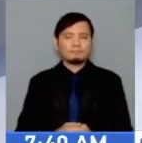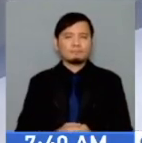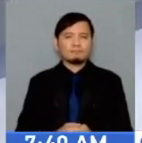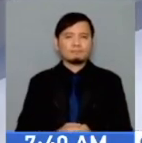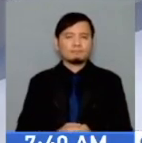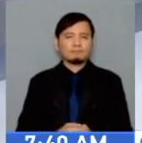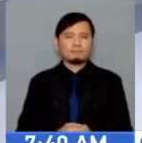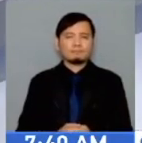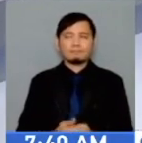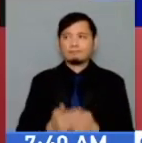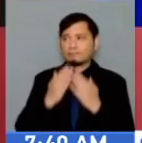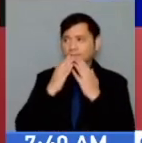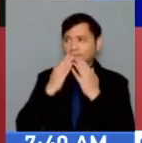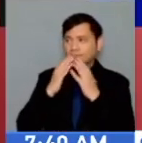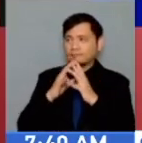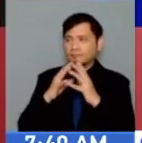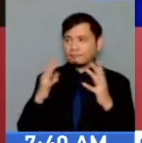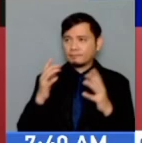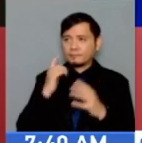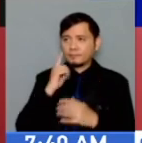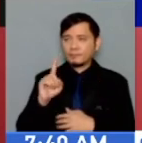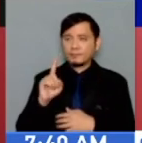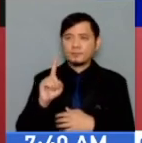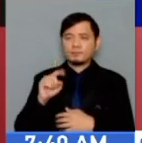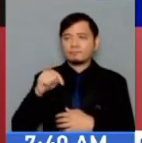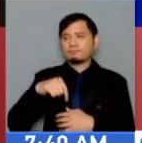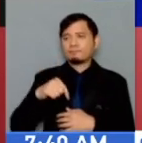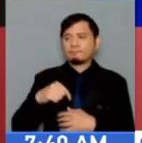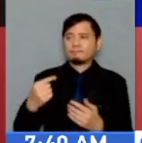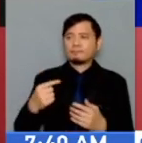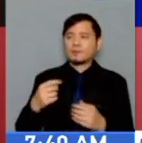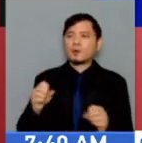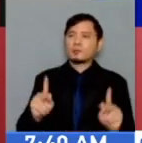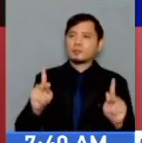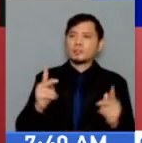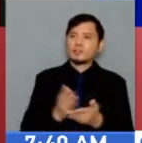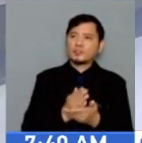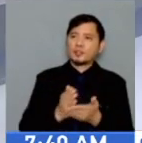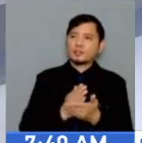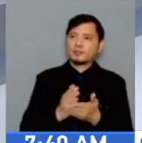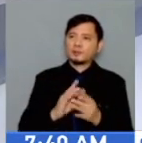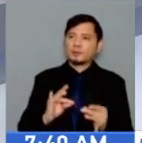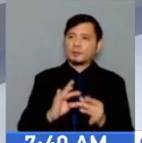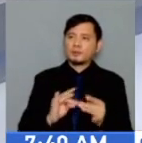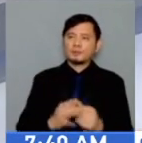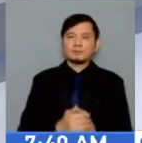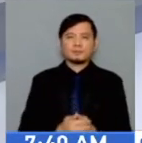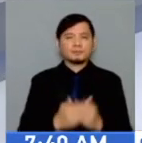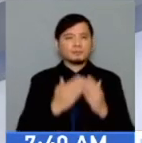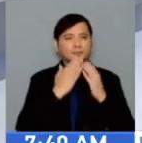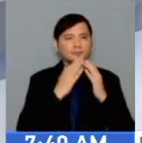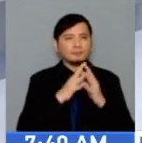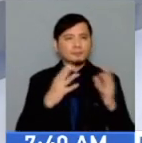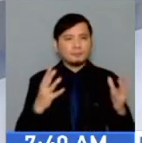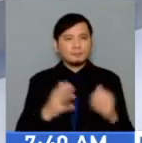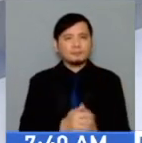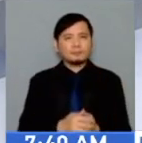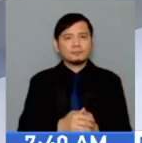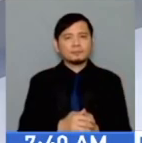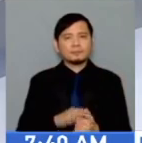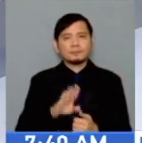Thank you very much for this privilege to share. Mm-hmm. Marami pong salamat muli, Ms. Boots Anson-Roa, para sa